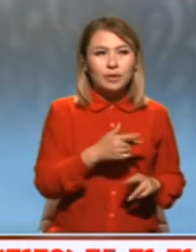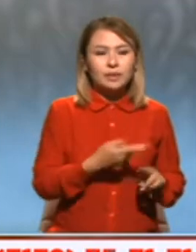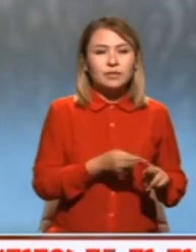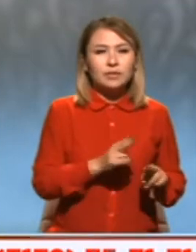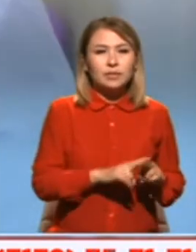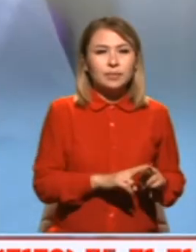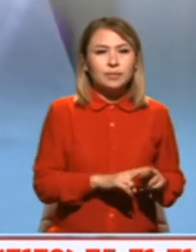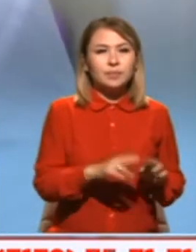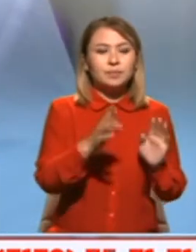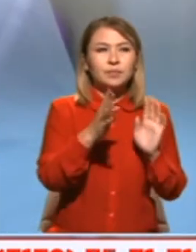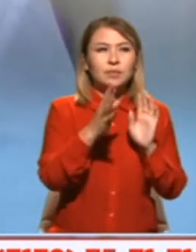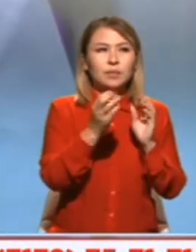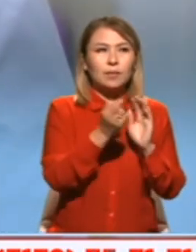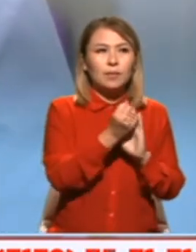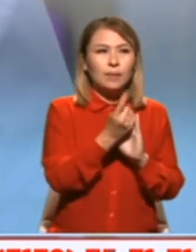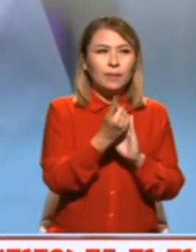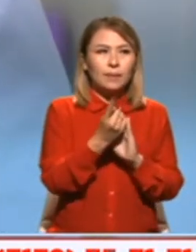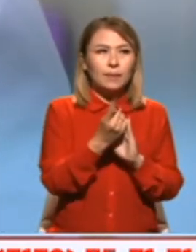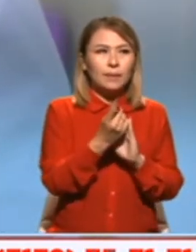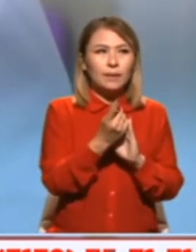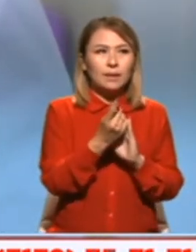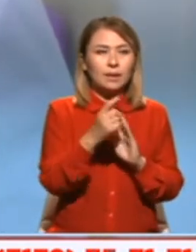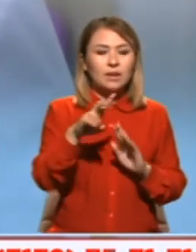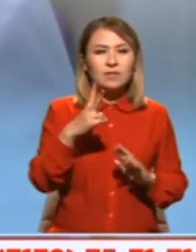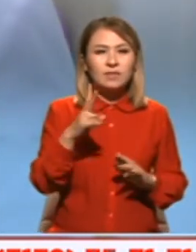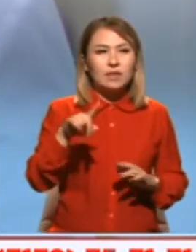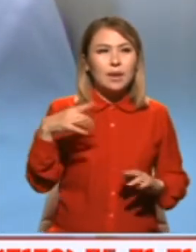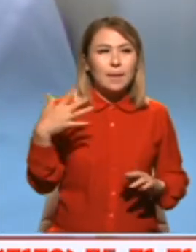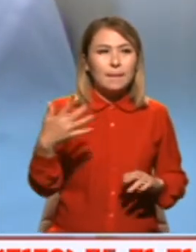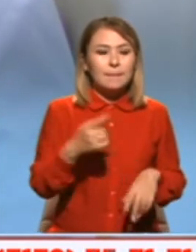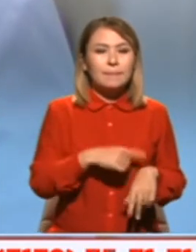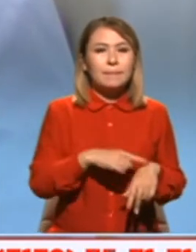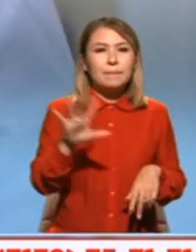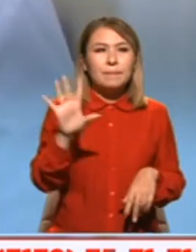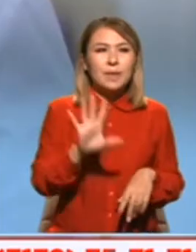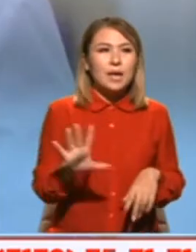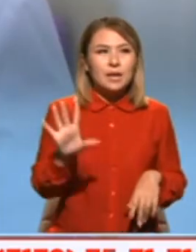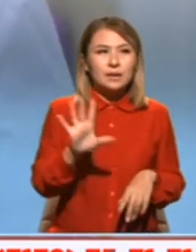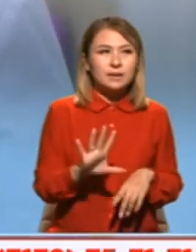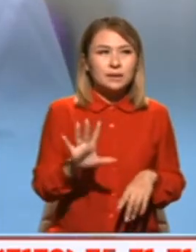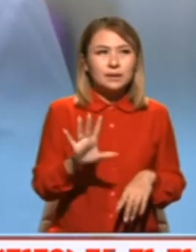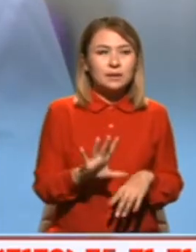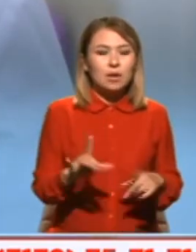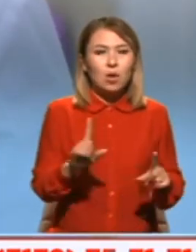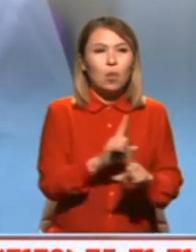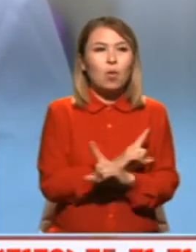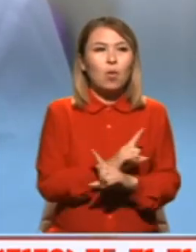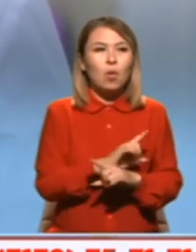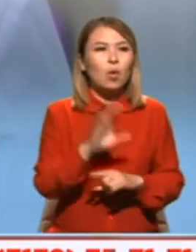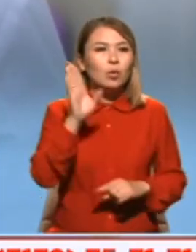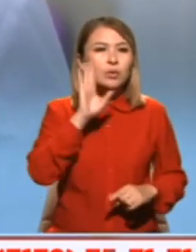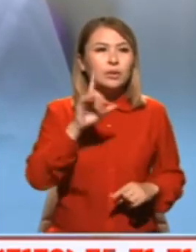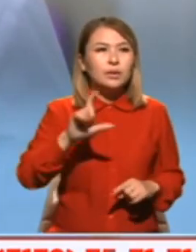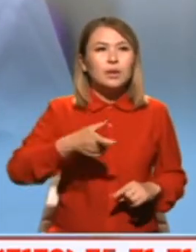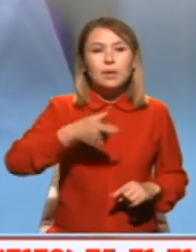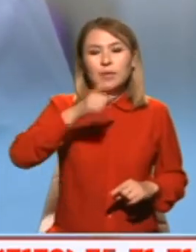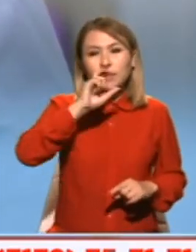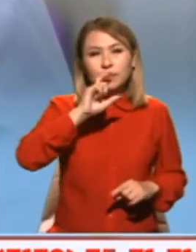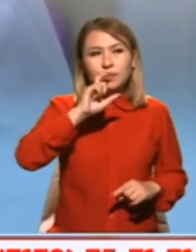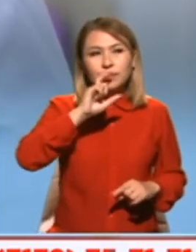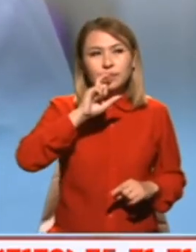мен 11-дің арасы, өлі суда pH 2,5 мен 5-тің арасында болады. А енді өлі судың ішкен кезде оның